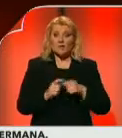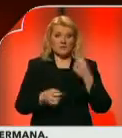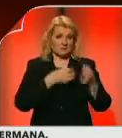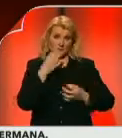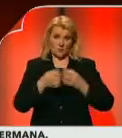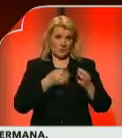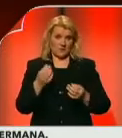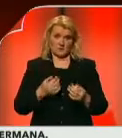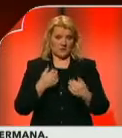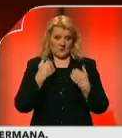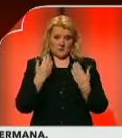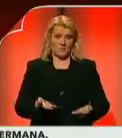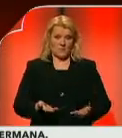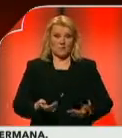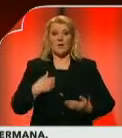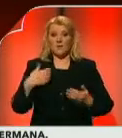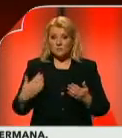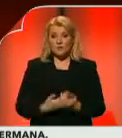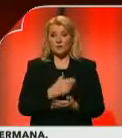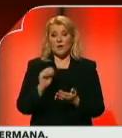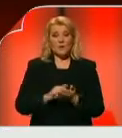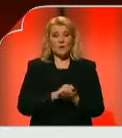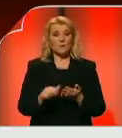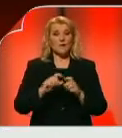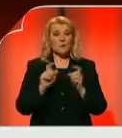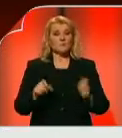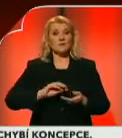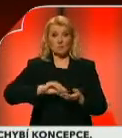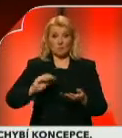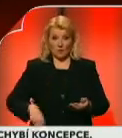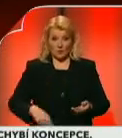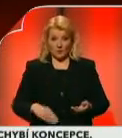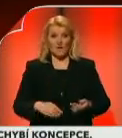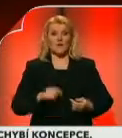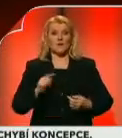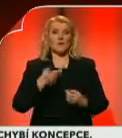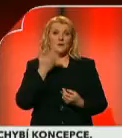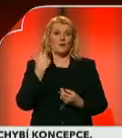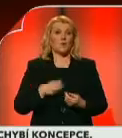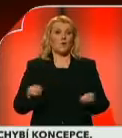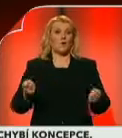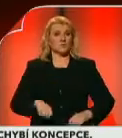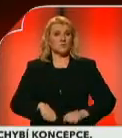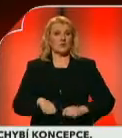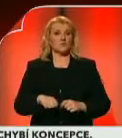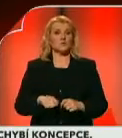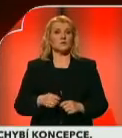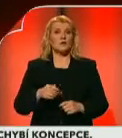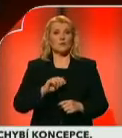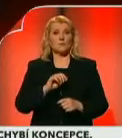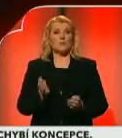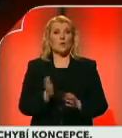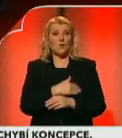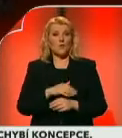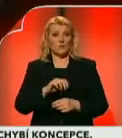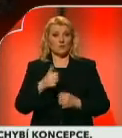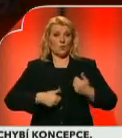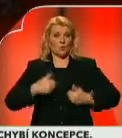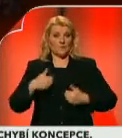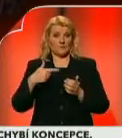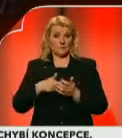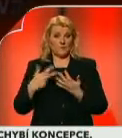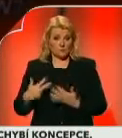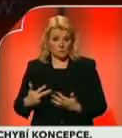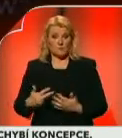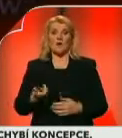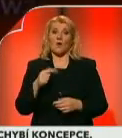žádné takové informace a znovu zdůrazňuji, že ta rámcová smlouva byla uzavřena pořádné soutěži v roce 2008